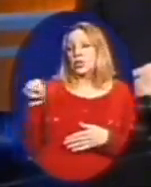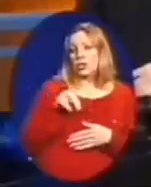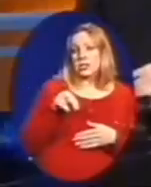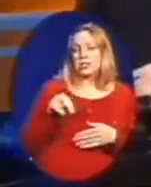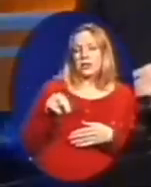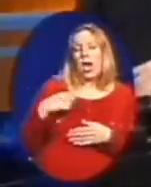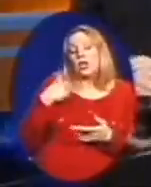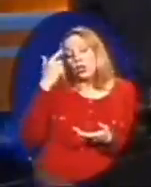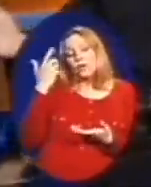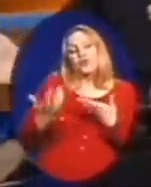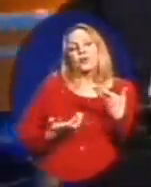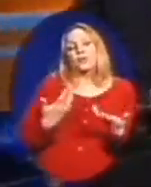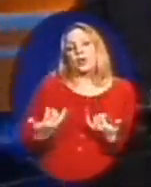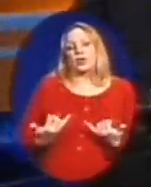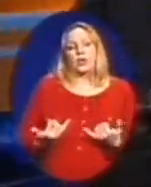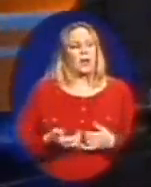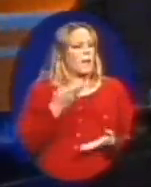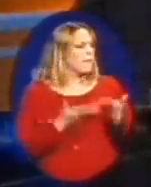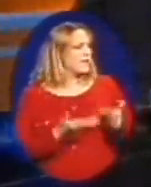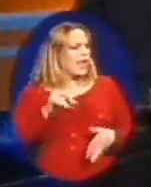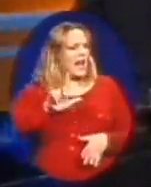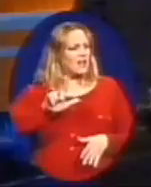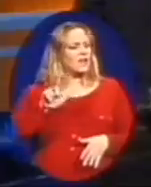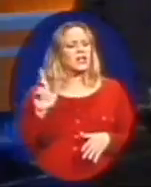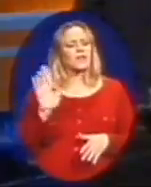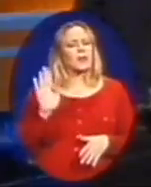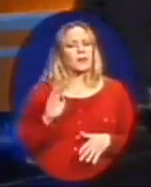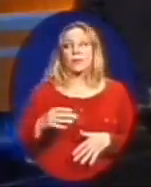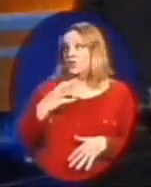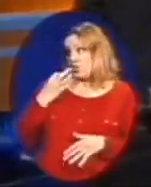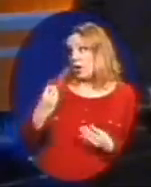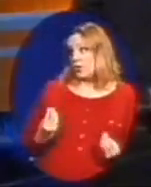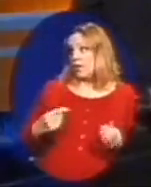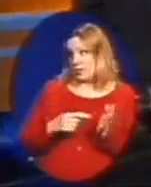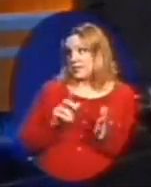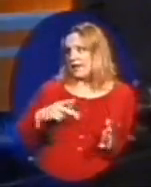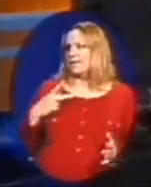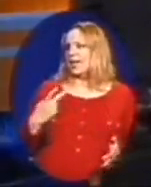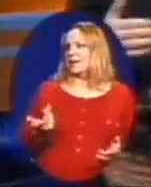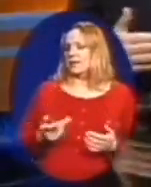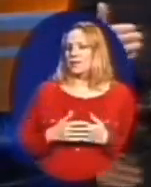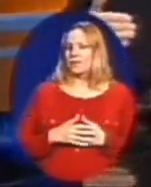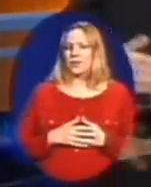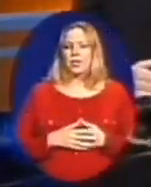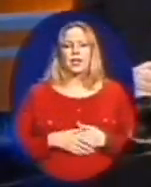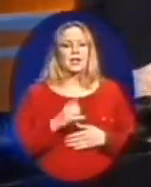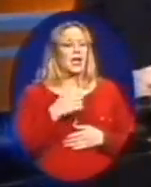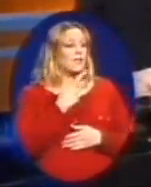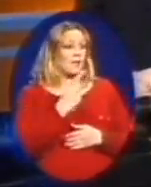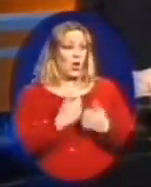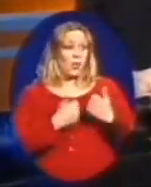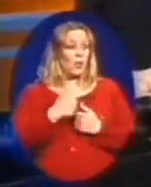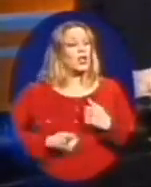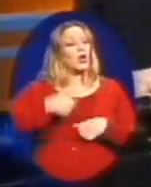ברקע. אני חושב... מה ההבדל בין ליבני לבין נתניהו? אני אמרתי, שאלה טובה מאוד, לכן צריך את פייגלין. כן, אבל היא אותה פייגלין לא מועמד